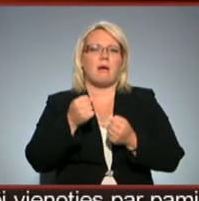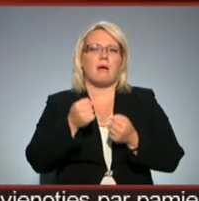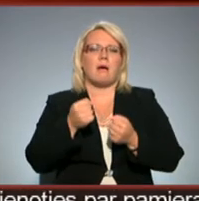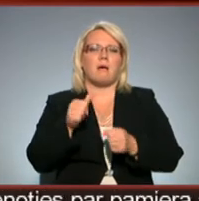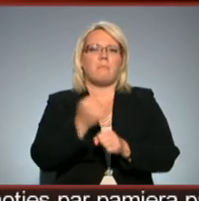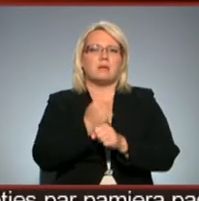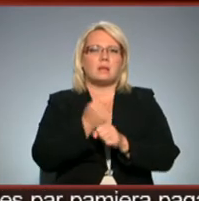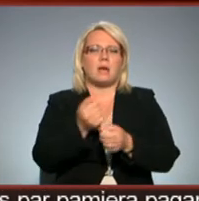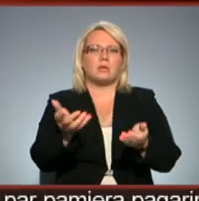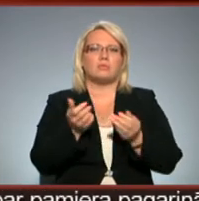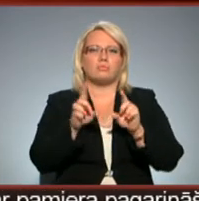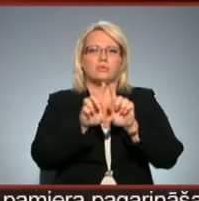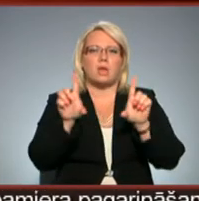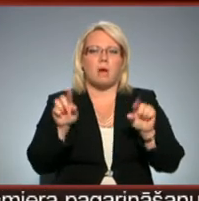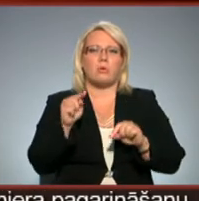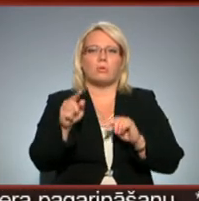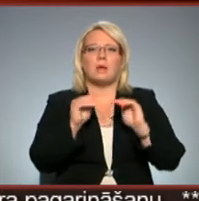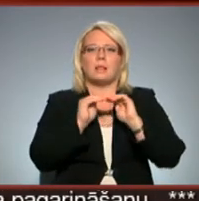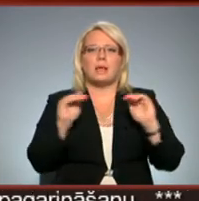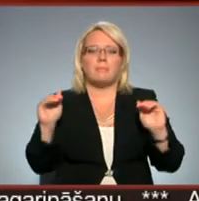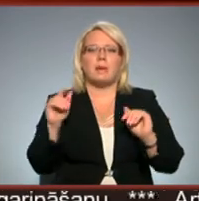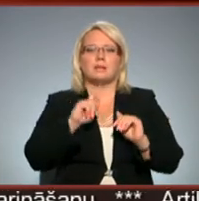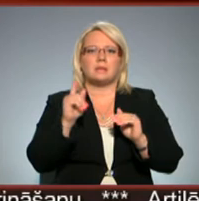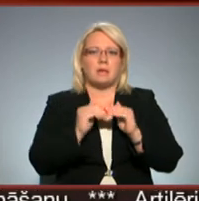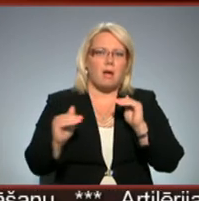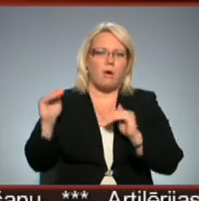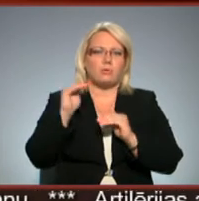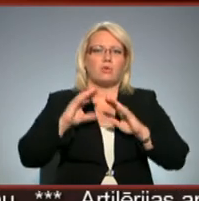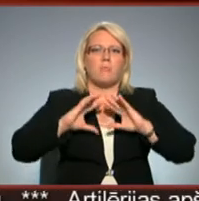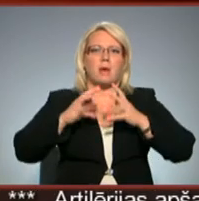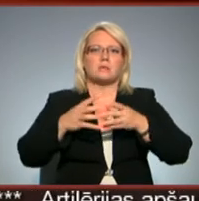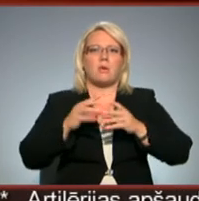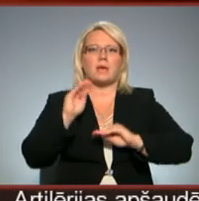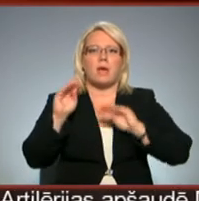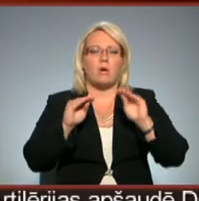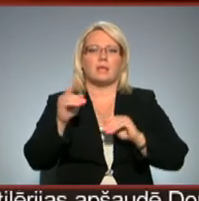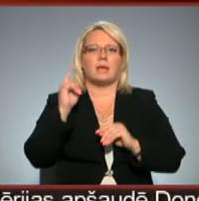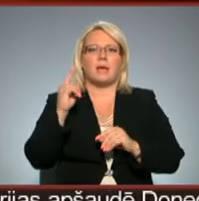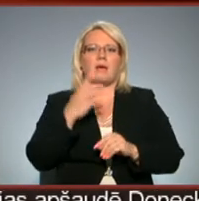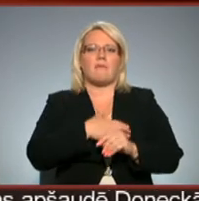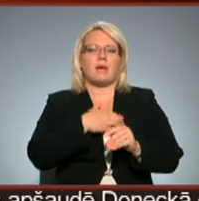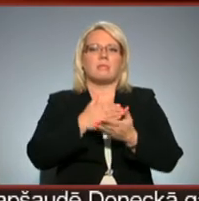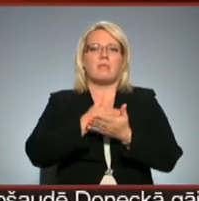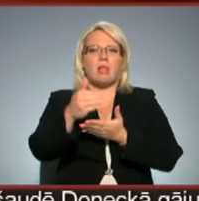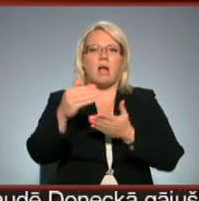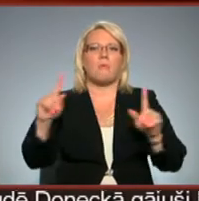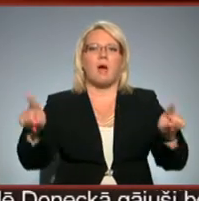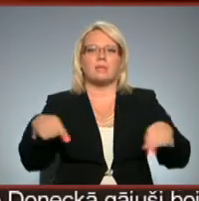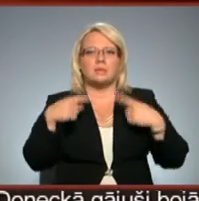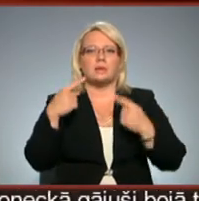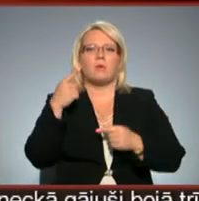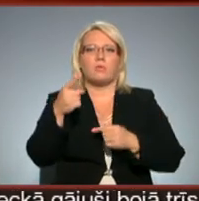piena pārstrādes uzņēmums. Tur tas līmenis ir sasniegts vietu pasaulē ir iekārtot jautājums ir par tālāko attīstību un